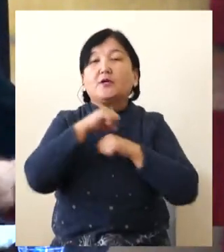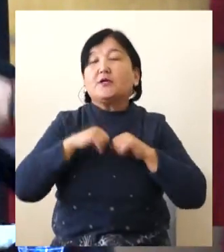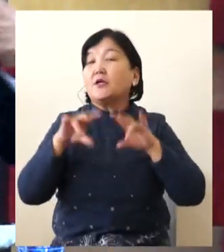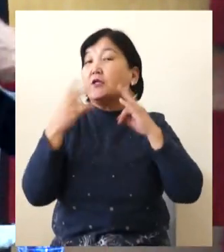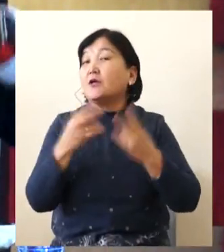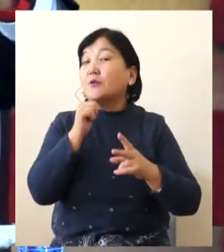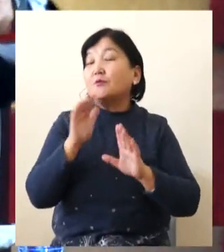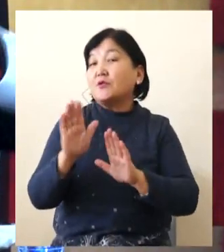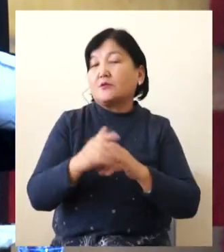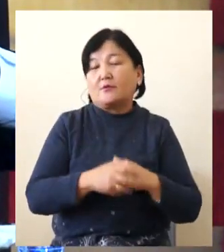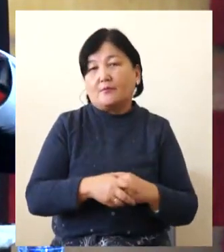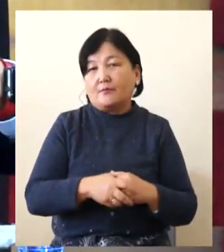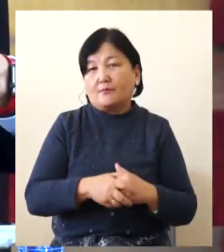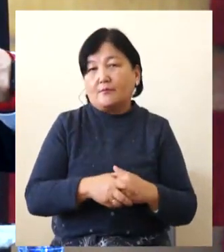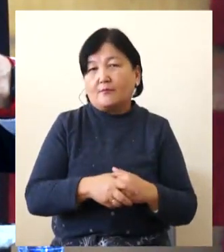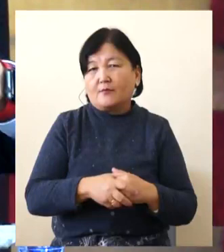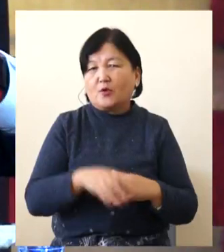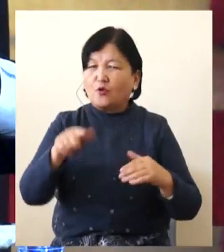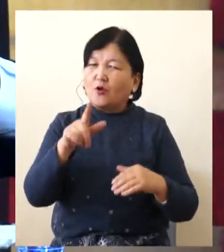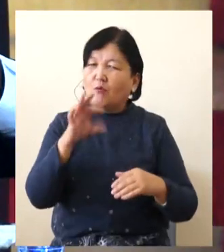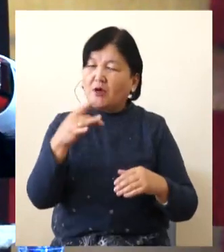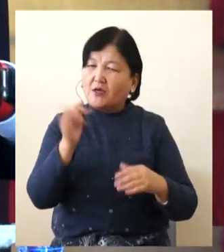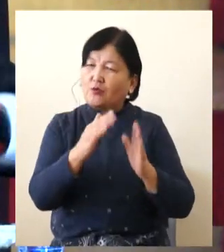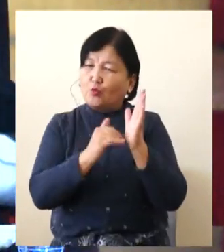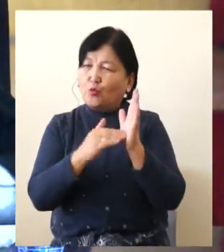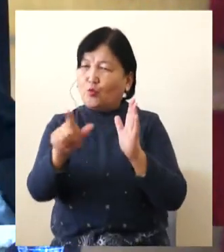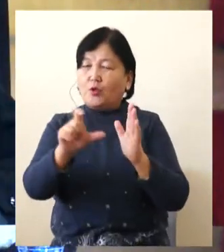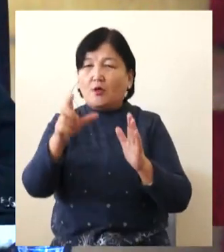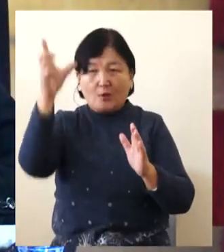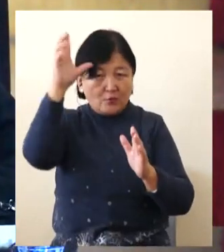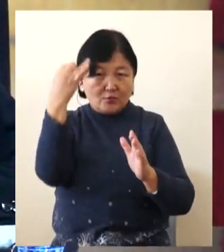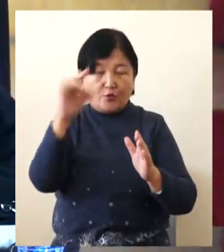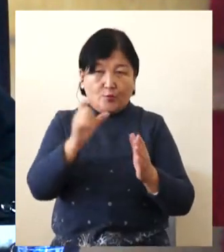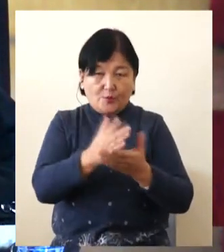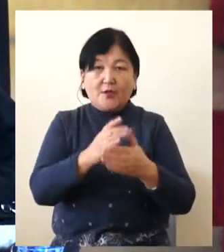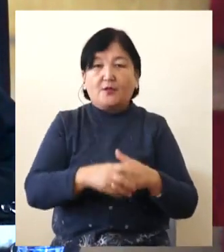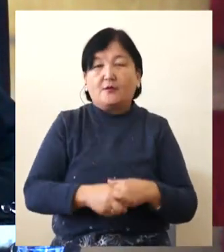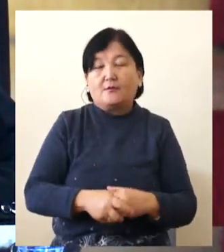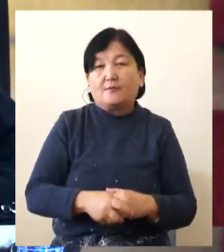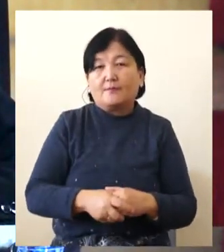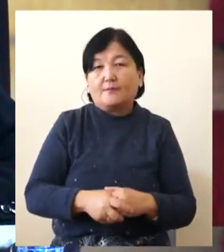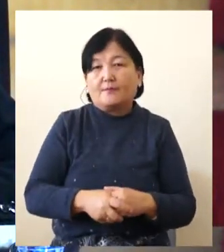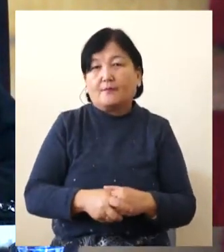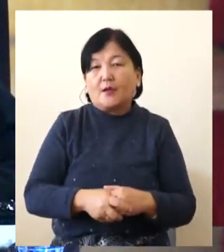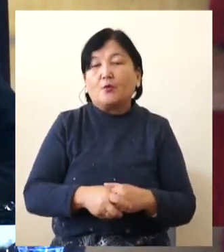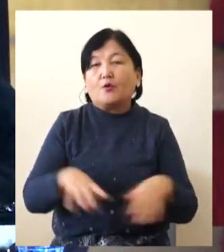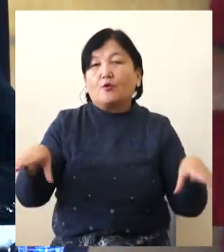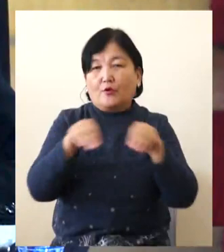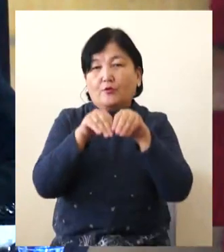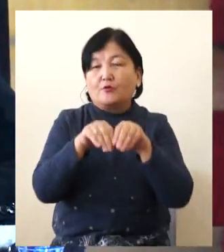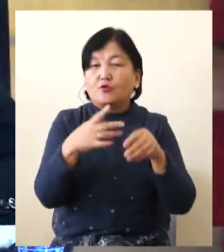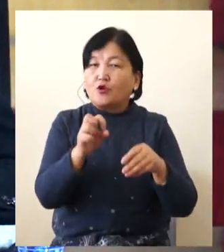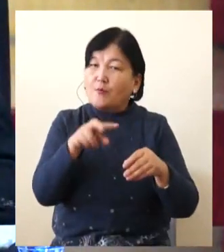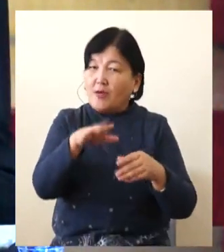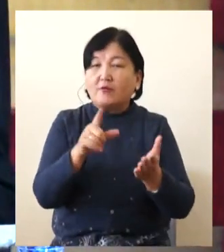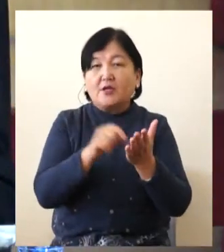А энийг тэр хүмүүстэй ярихдаа одоо баг тэднээс тутахгүй боловсралтай хүмүүс бий болсон иргэний нийгэмд. Ганцхан зохион байгуулалтанд орохгүй.